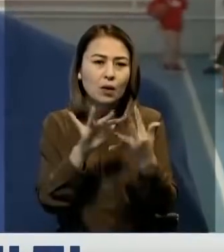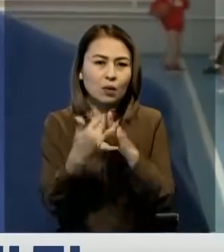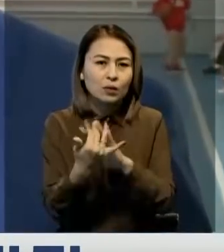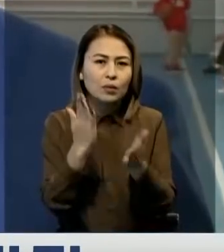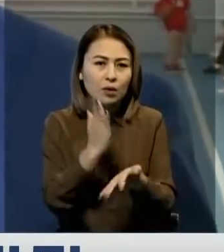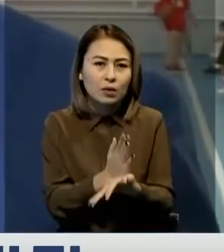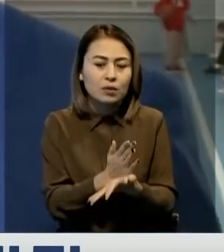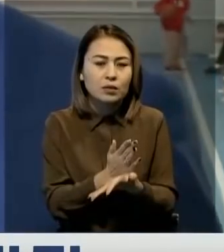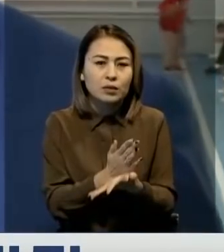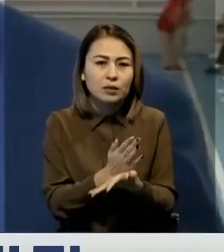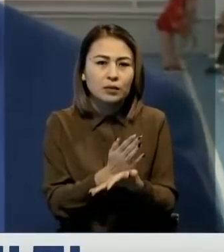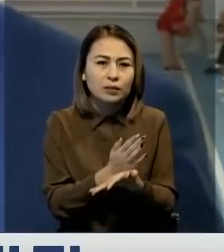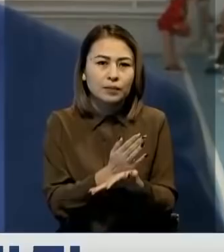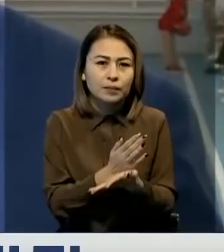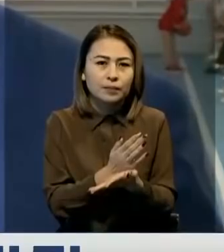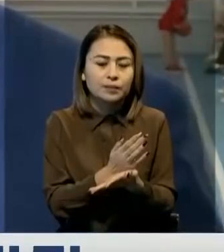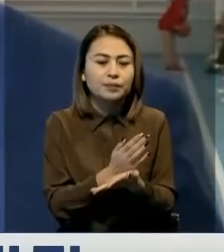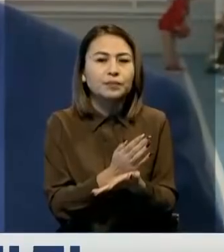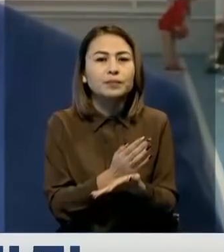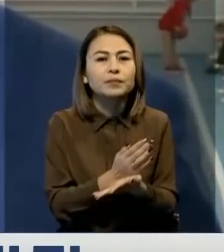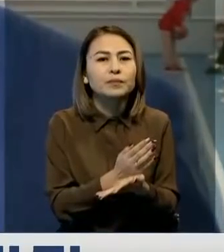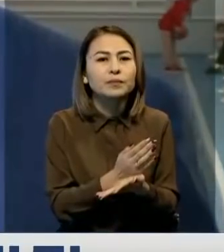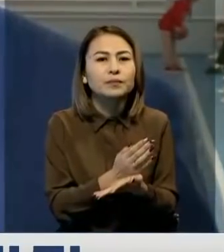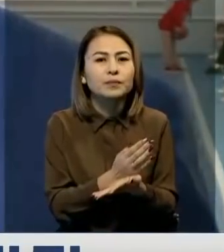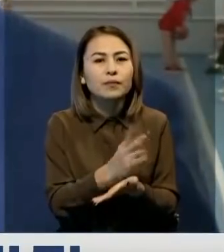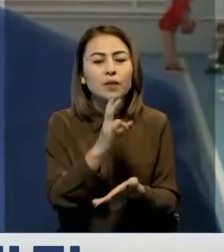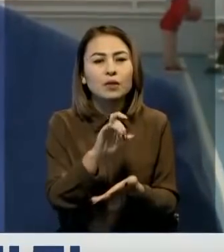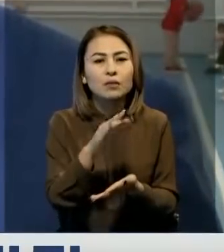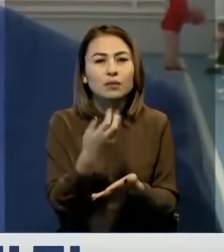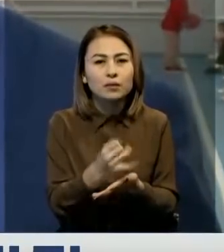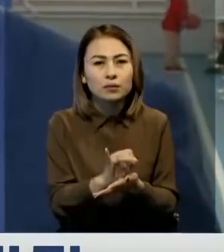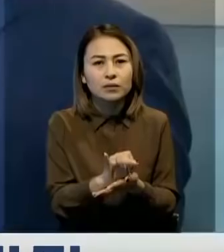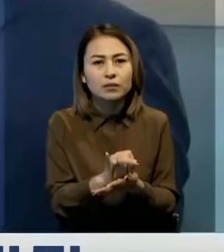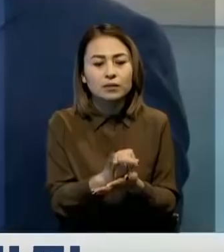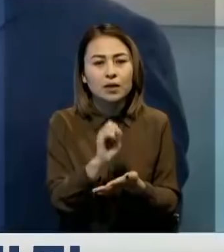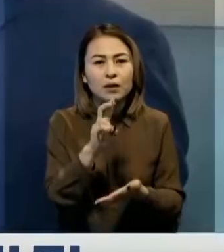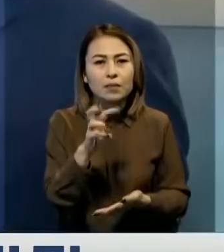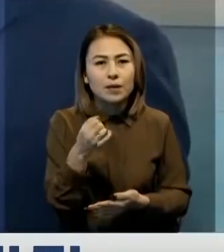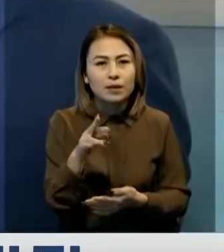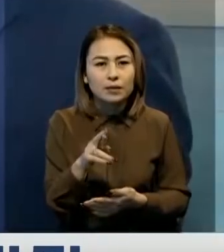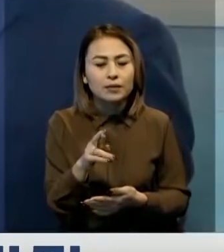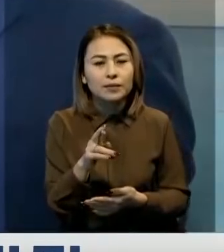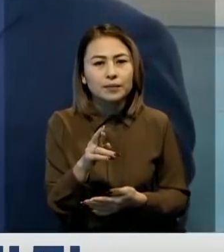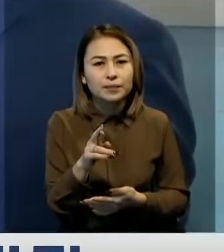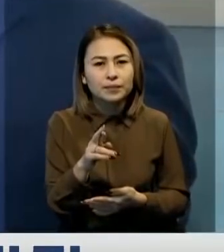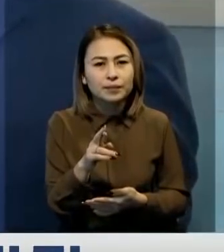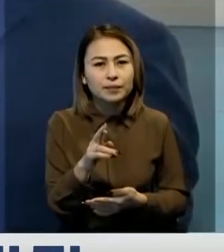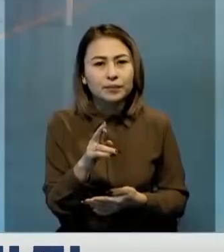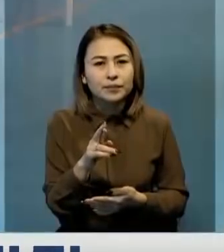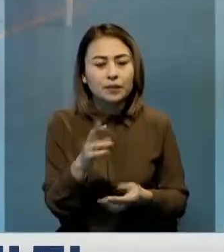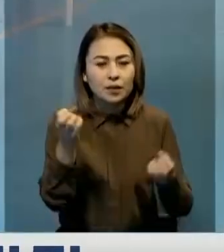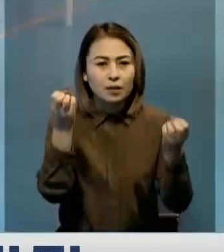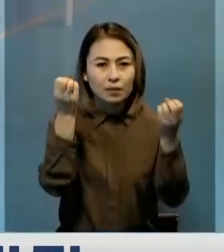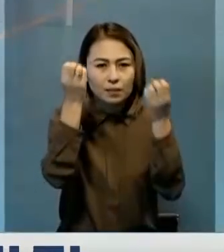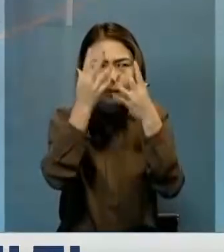ауылында бар, Төңкөрісте бар, Нартайда бар, Ағмаяда бар, Байсын ауылдық округінде мәдениет